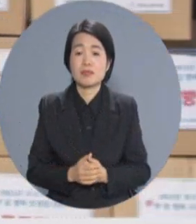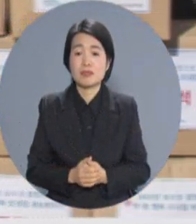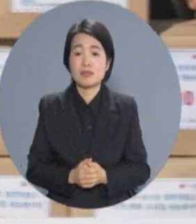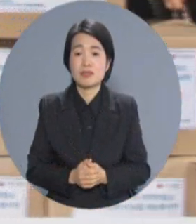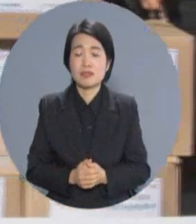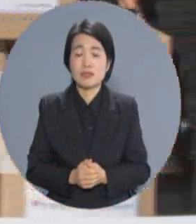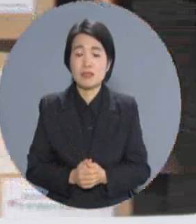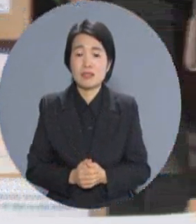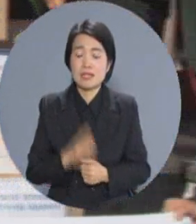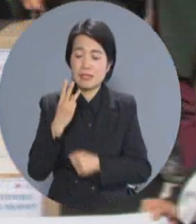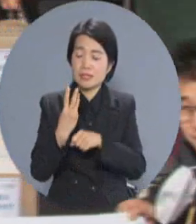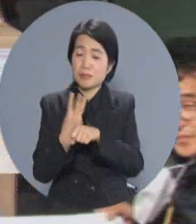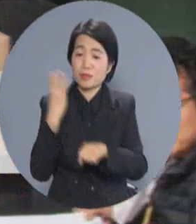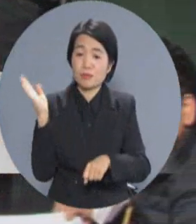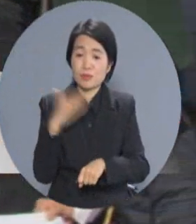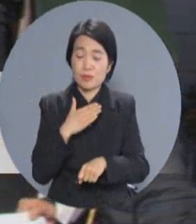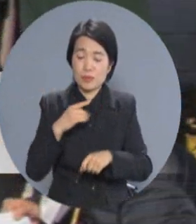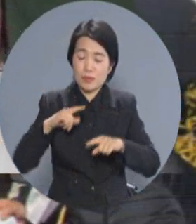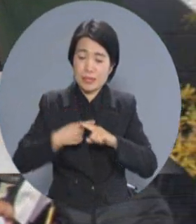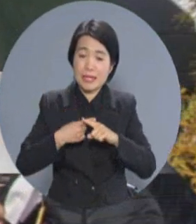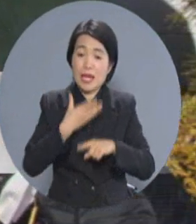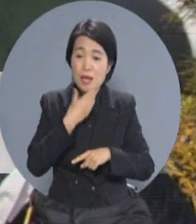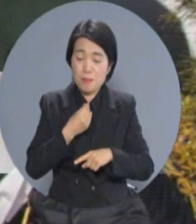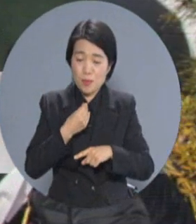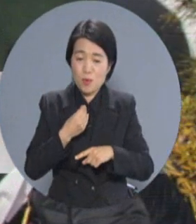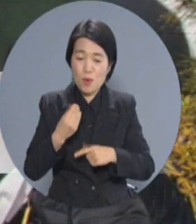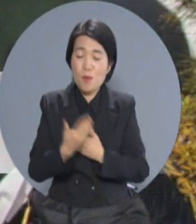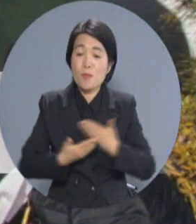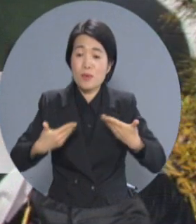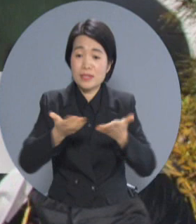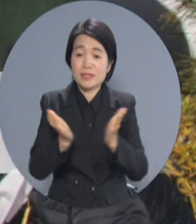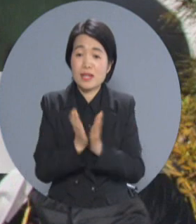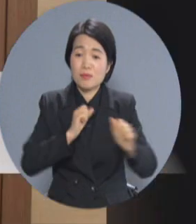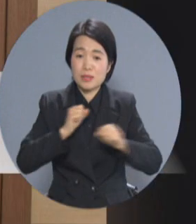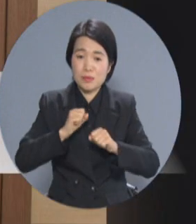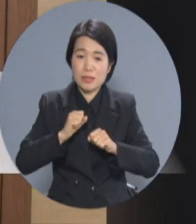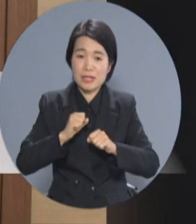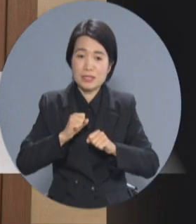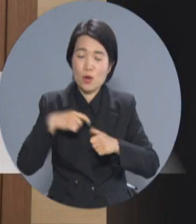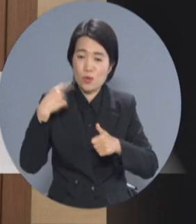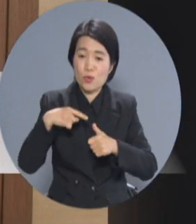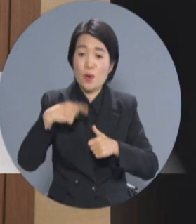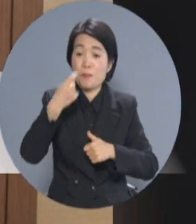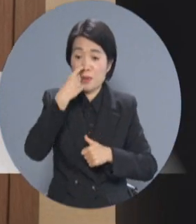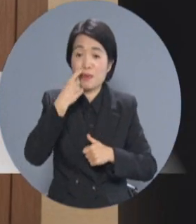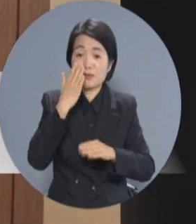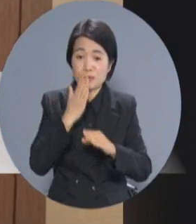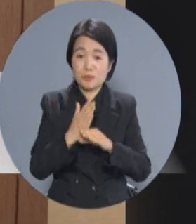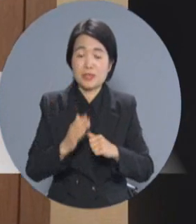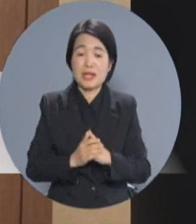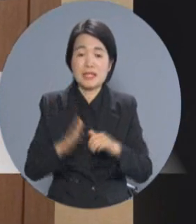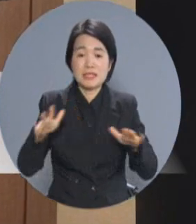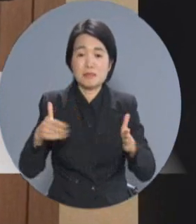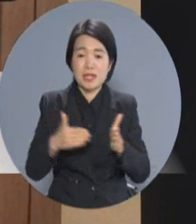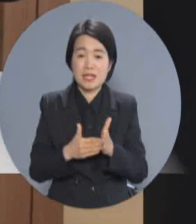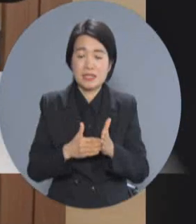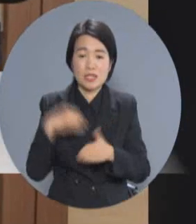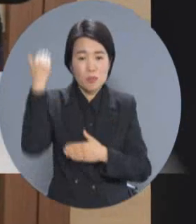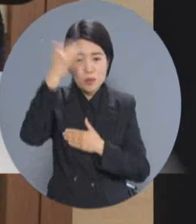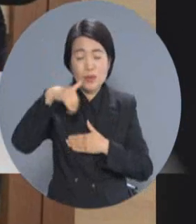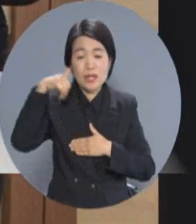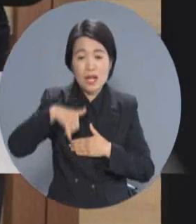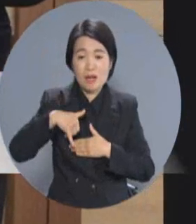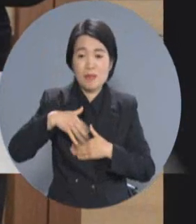이들은 3년 전부터 한 땀 행복뜨게질 재능봉사단 활동을 통해 체계적인 교육도 받아왔는데요 지금까지 목도리와